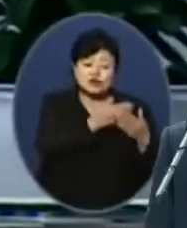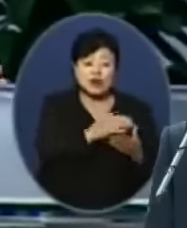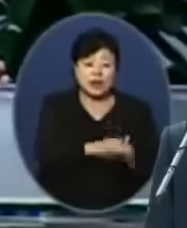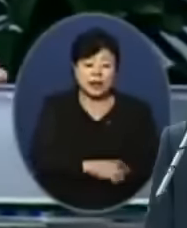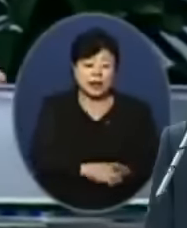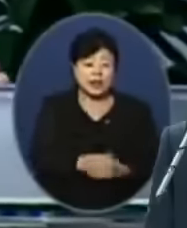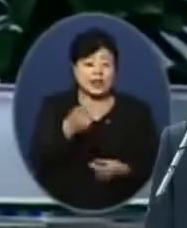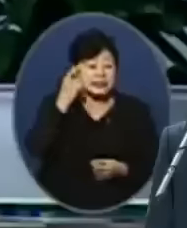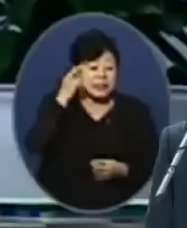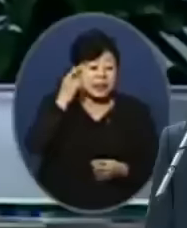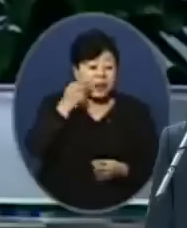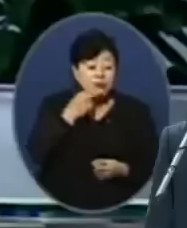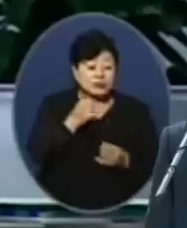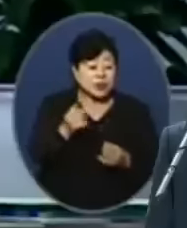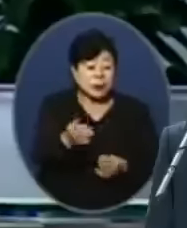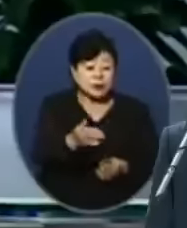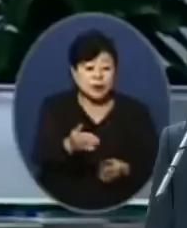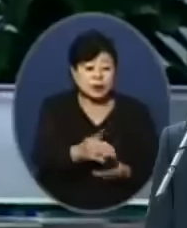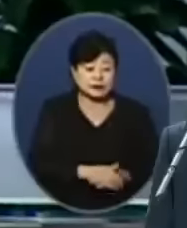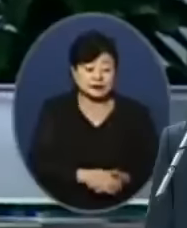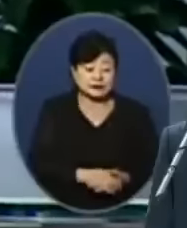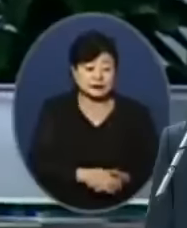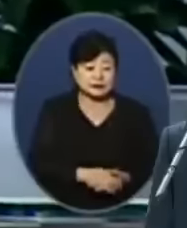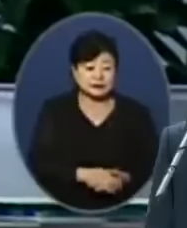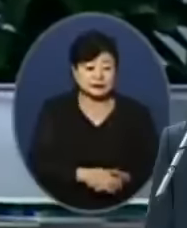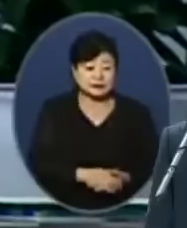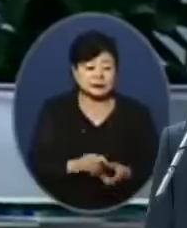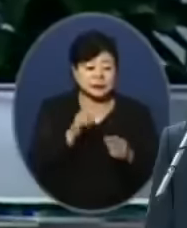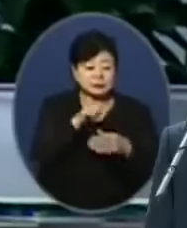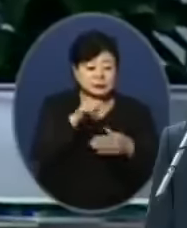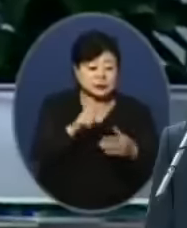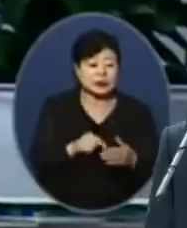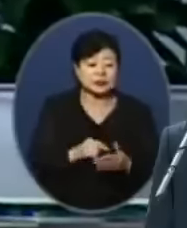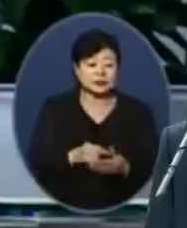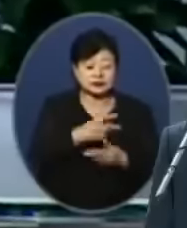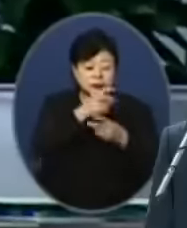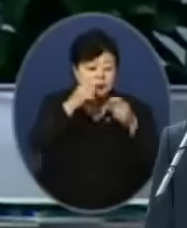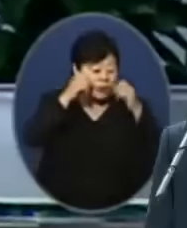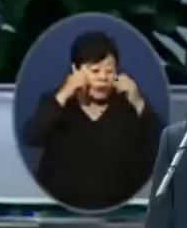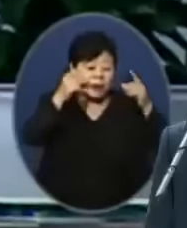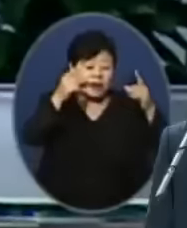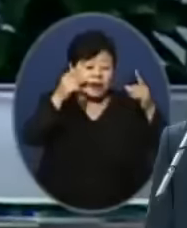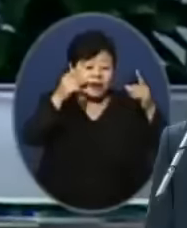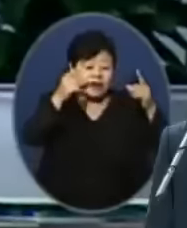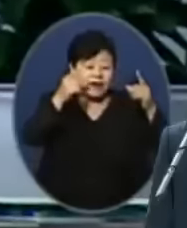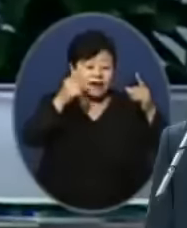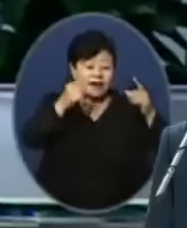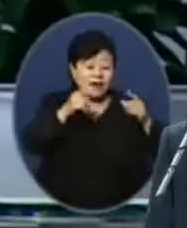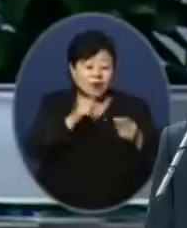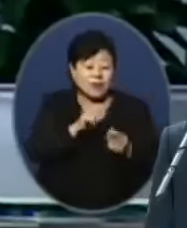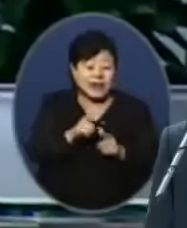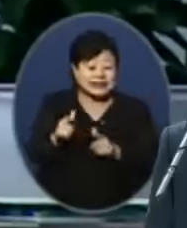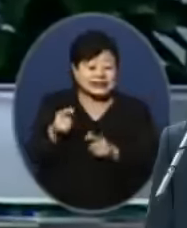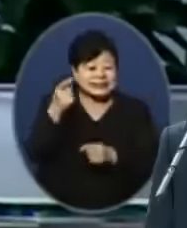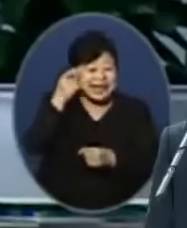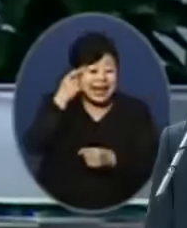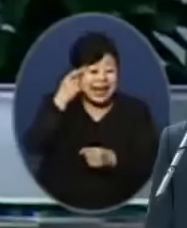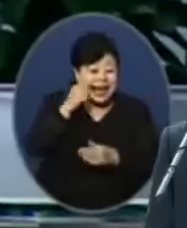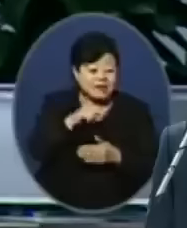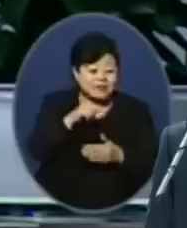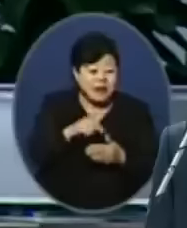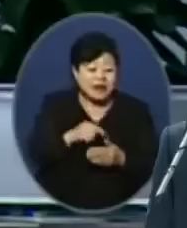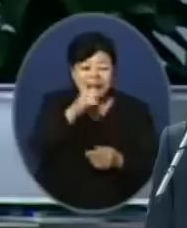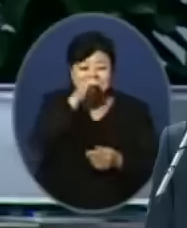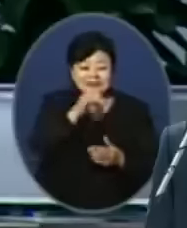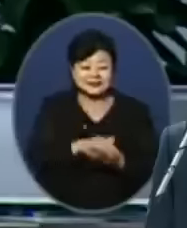것입니다. 생각 안 하는 사람이 없지요. 우리가 잠에서 깨어 일어나서 아침에 일어나자 말자 5만 가지 생각을 마음에 하게